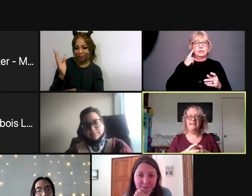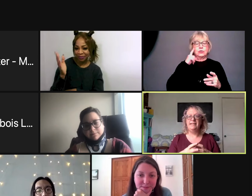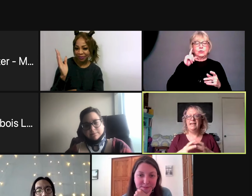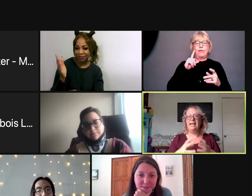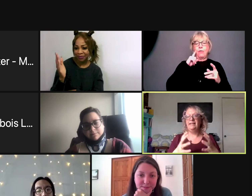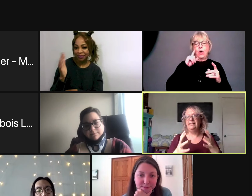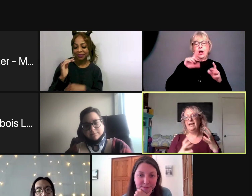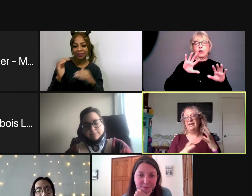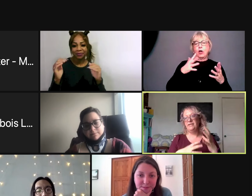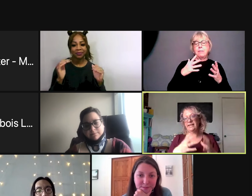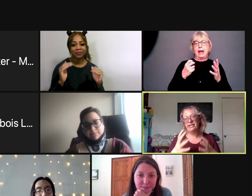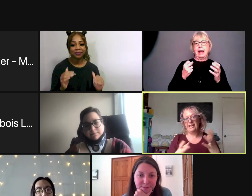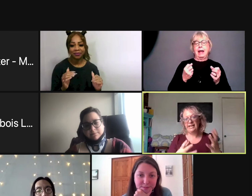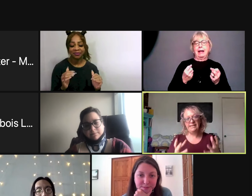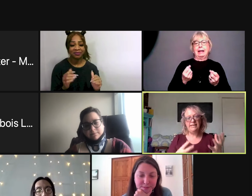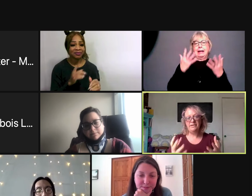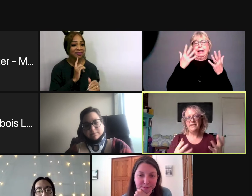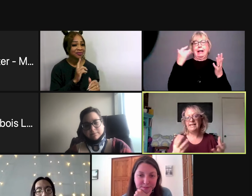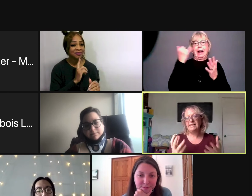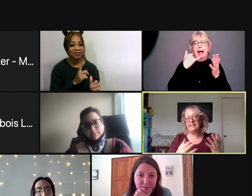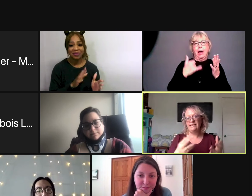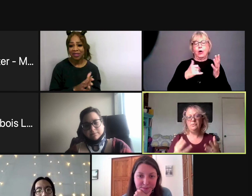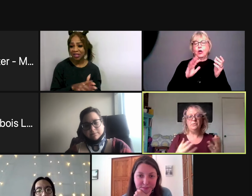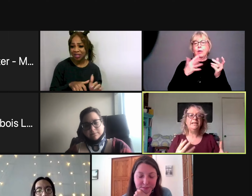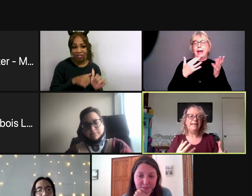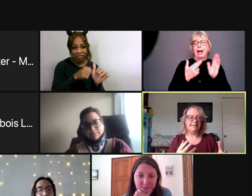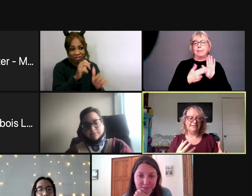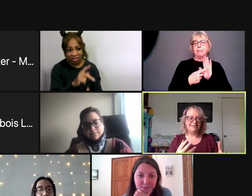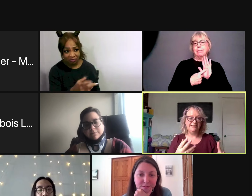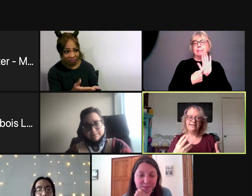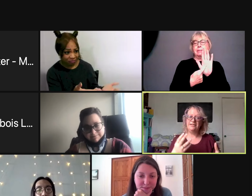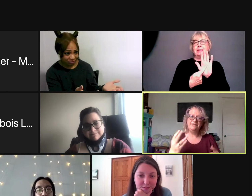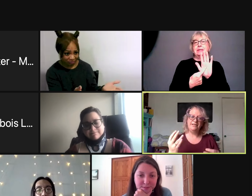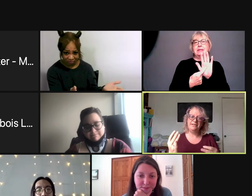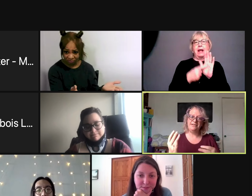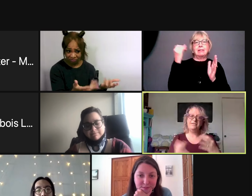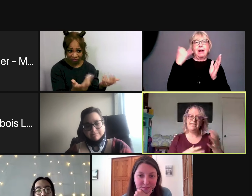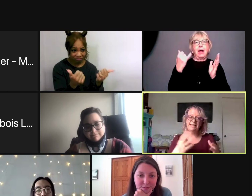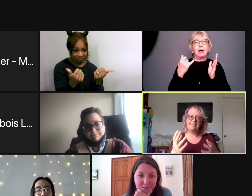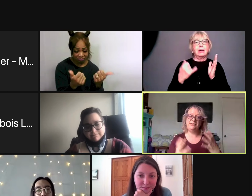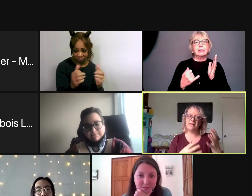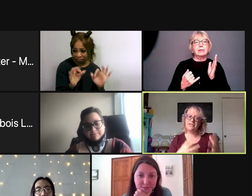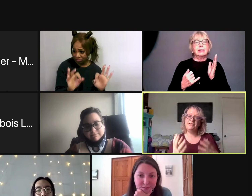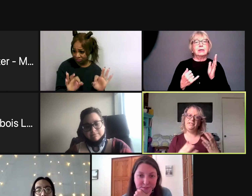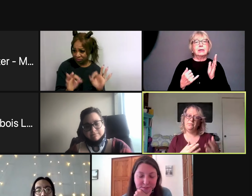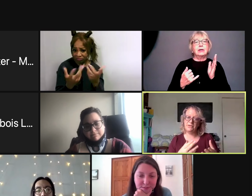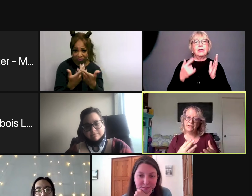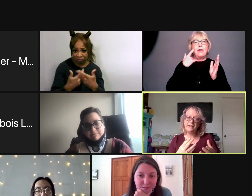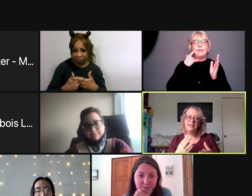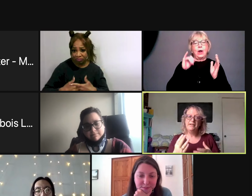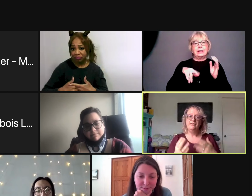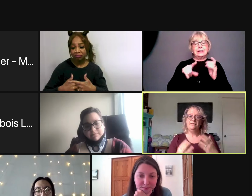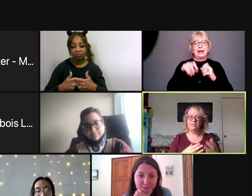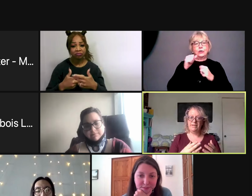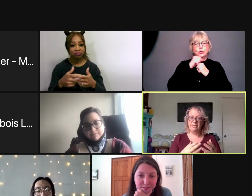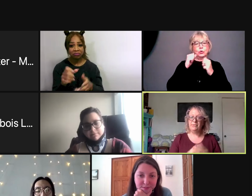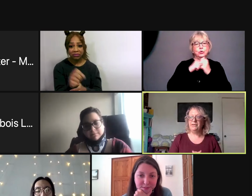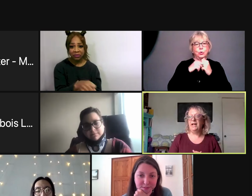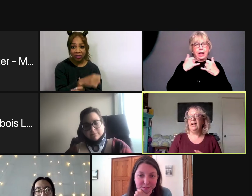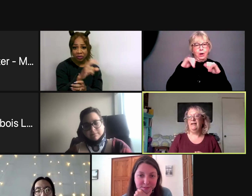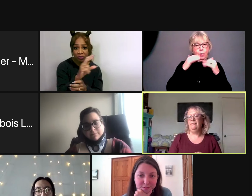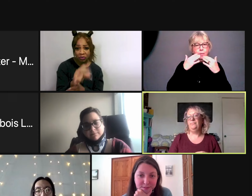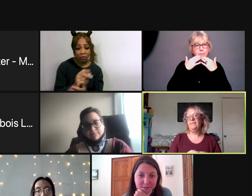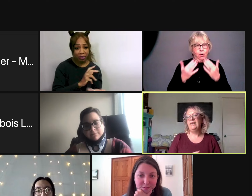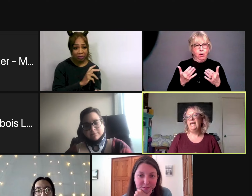et que l'on présente de l'art et voir si cette structure est encore adaptée est-ce que ces structures